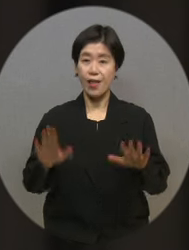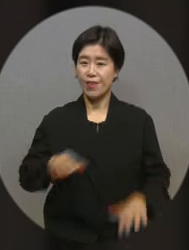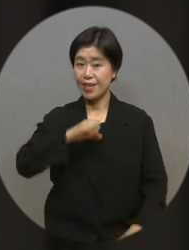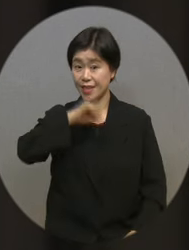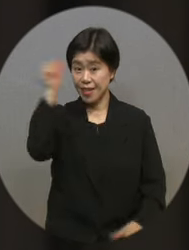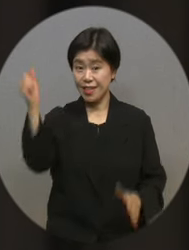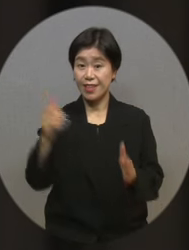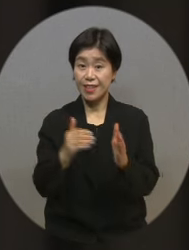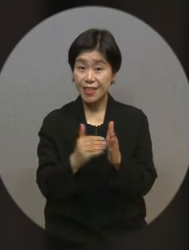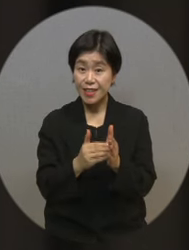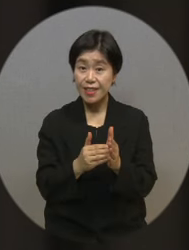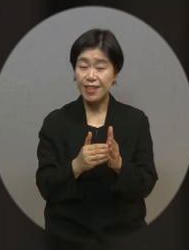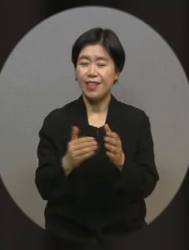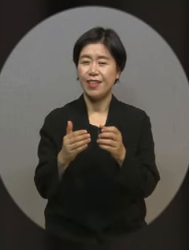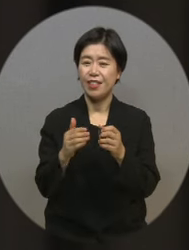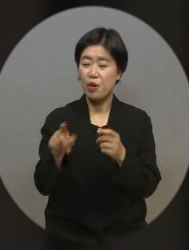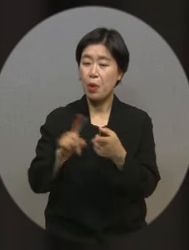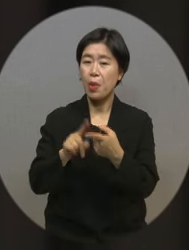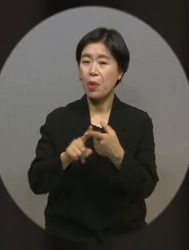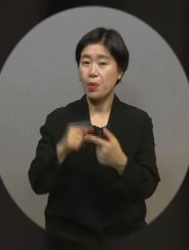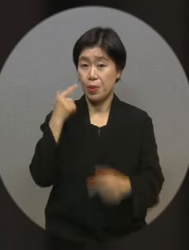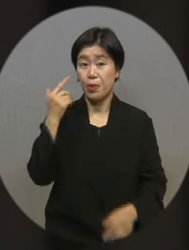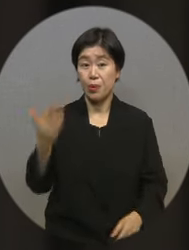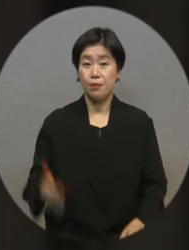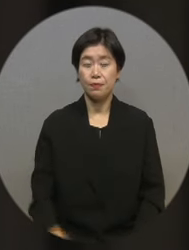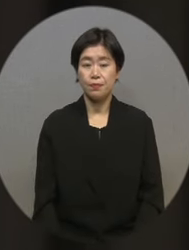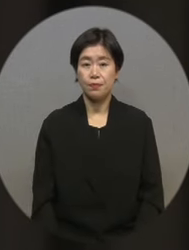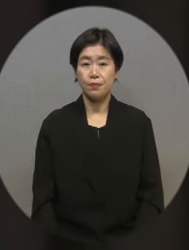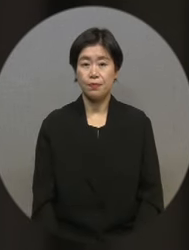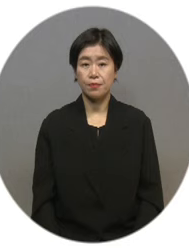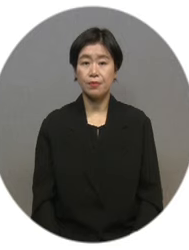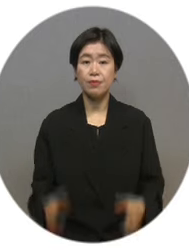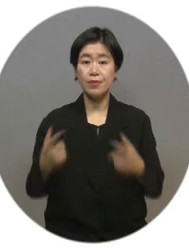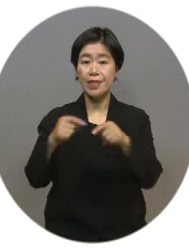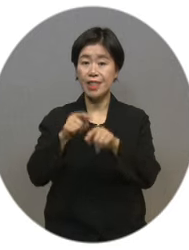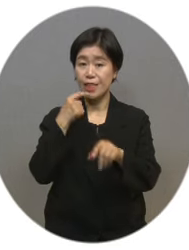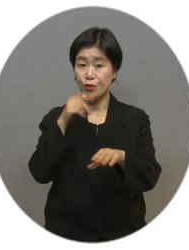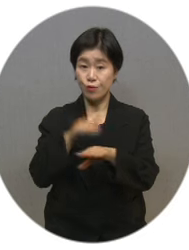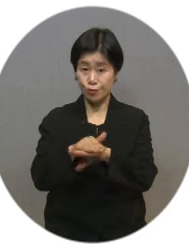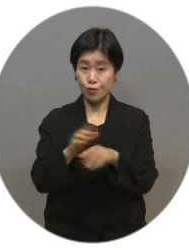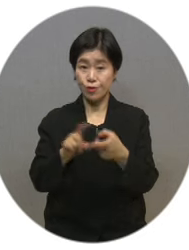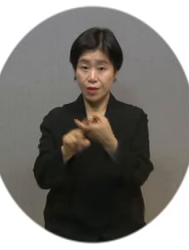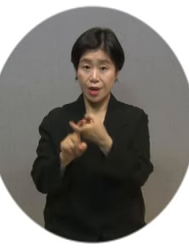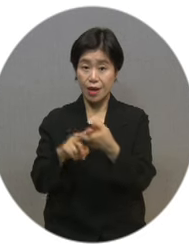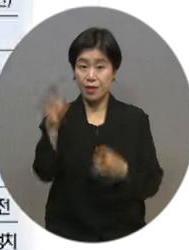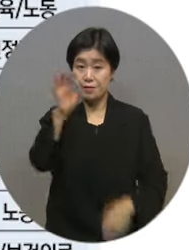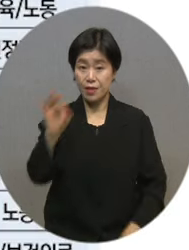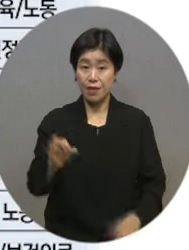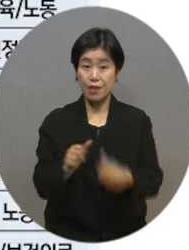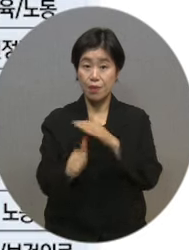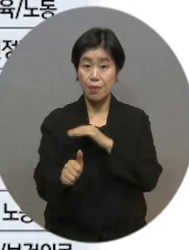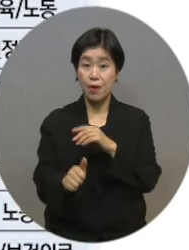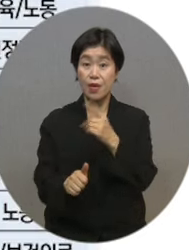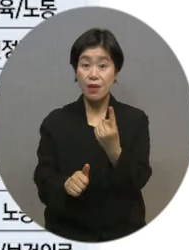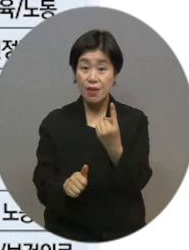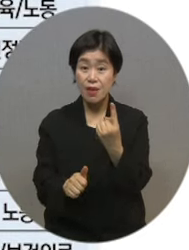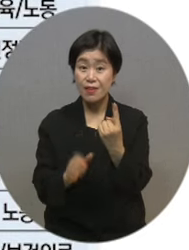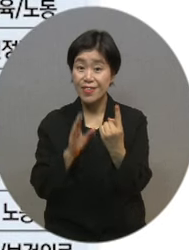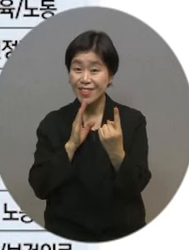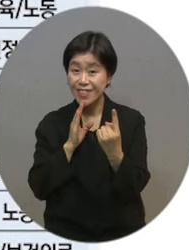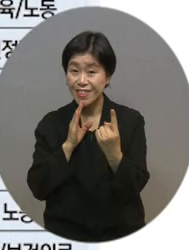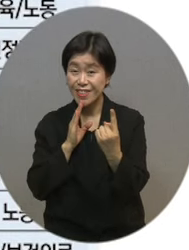당선되셨으니까 그 얘기 좀 여쭤볼게요. 그 더불어민주연합 비례대표 1번, 2번도 아니야,